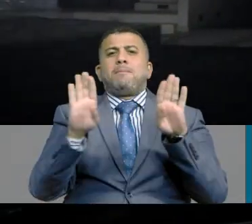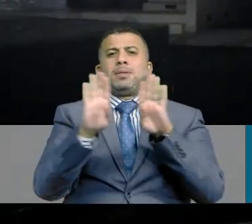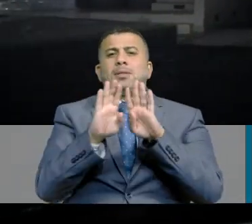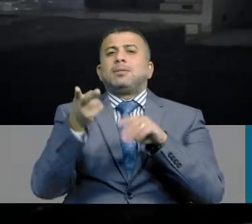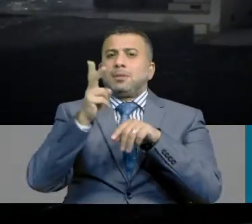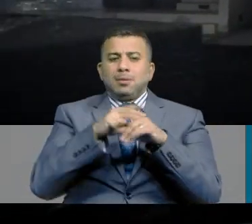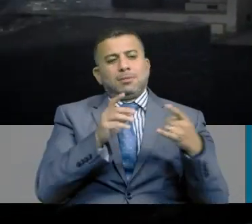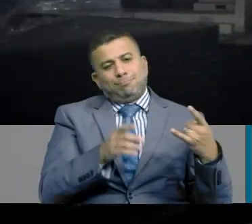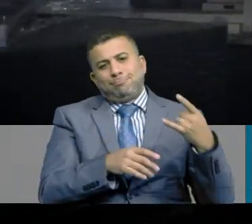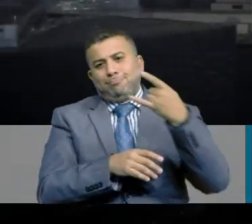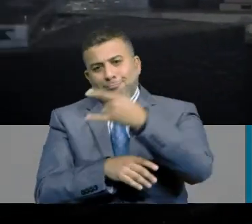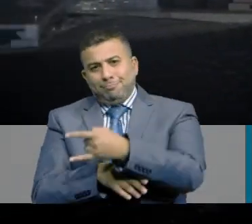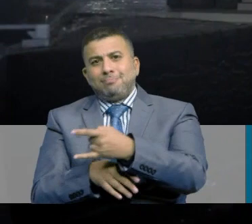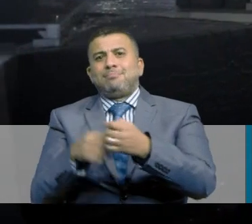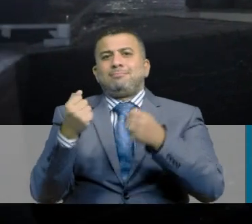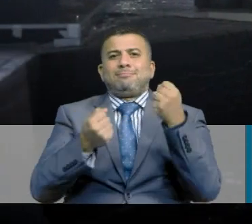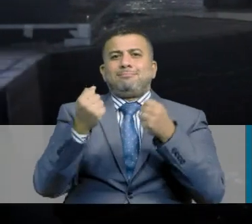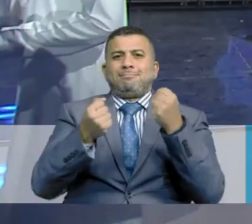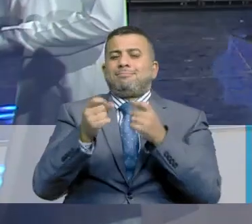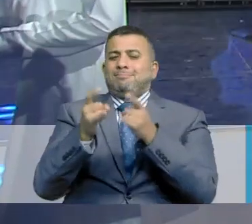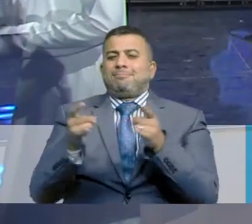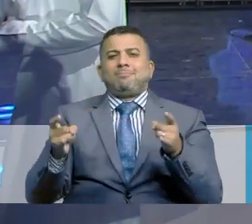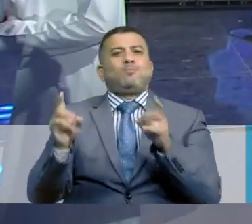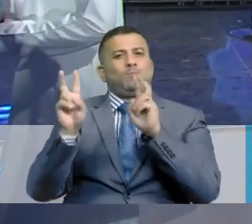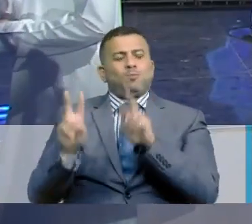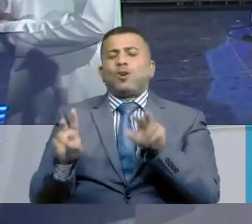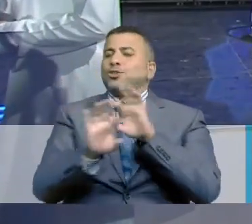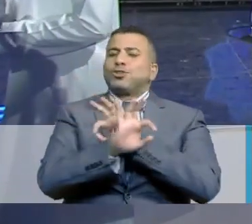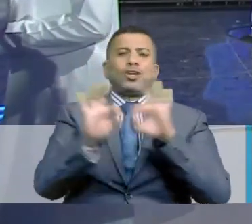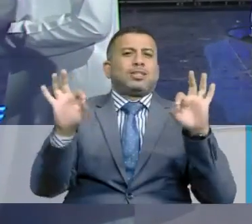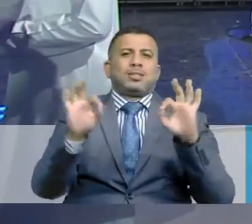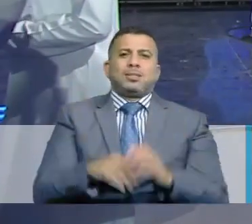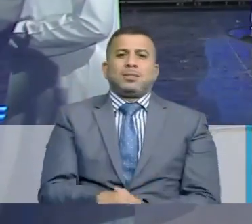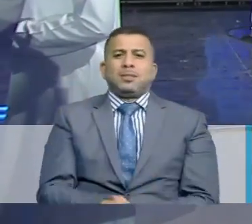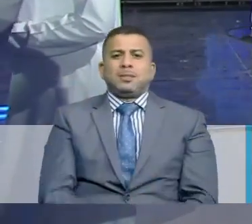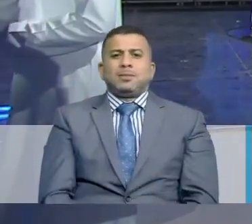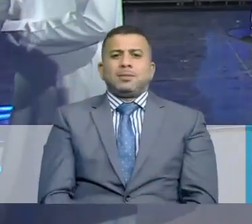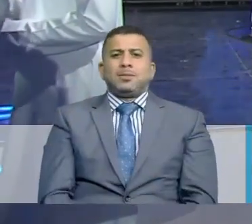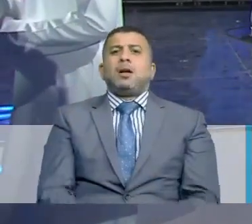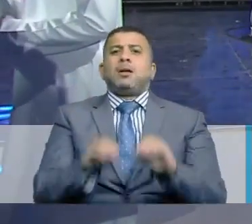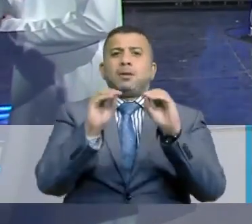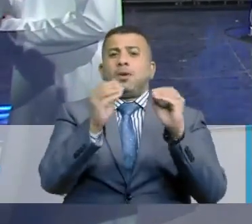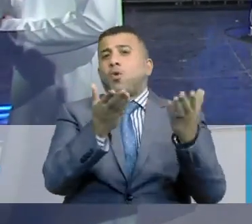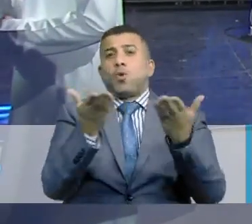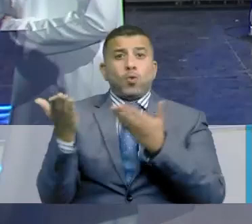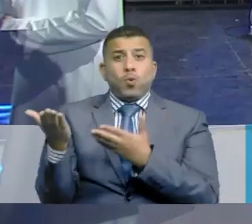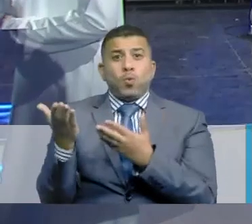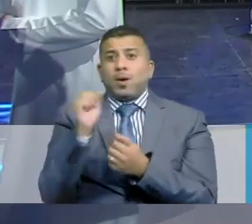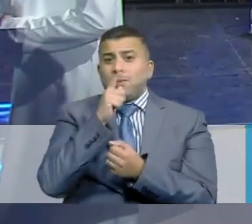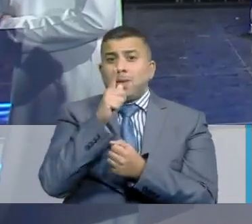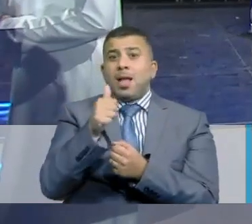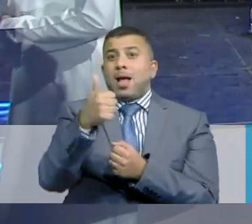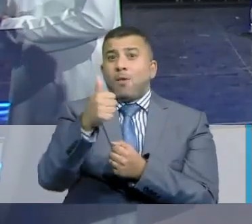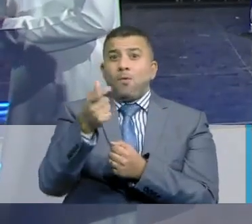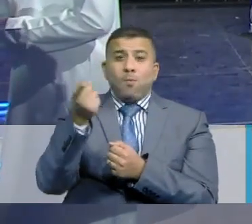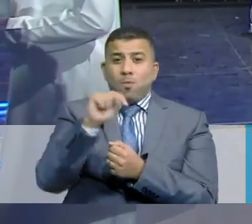ثم عودتهم كذلك إعادتهم إلى مواقف السيارات المتواجدة هناك. وندعو الجمهور للحضور في السهرة